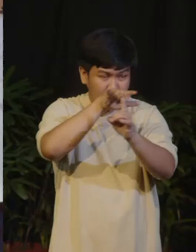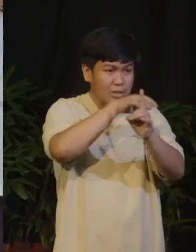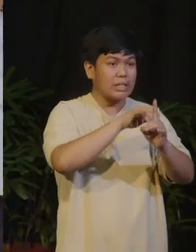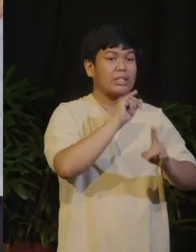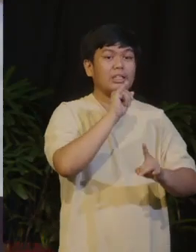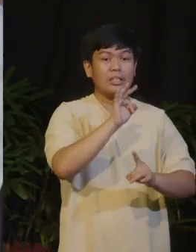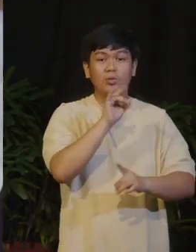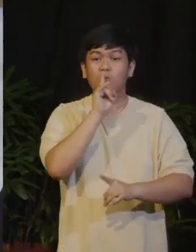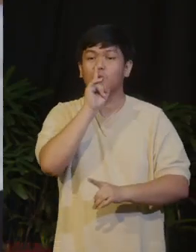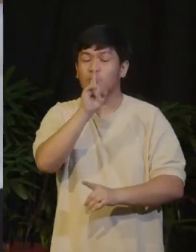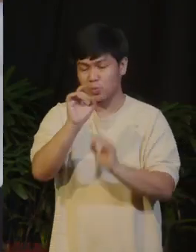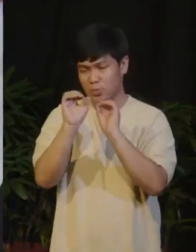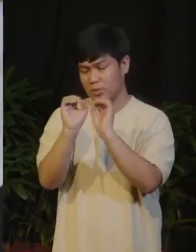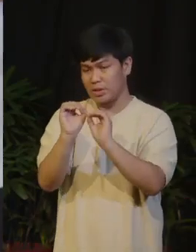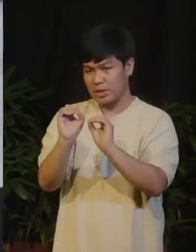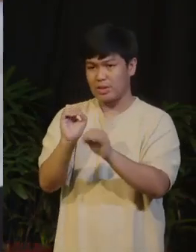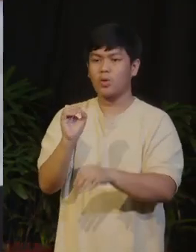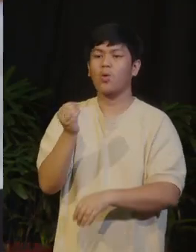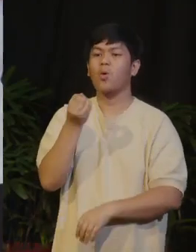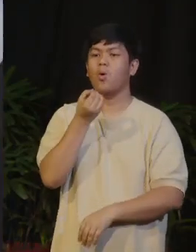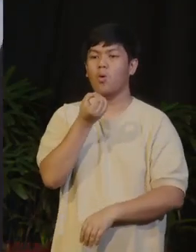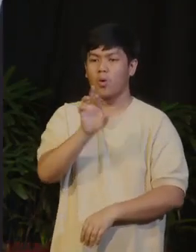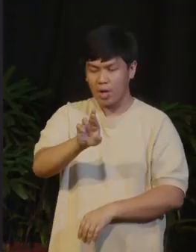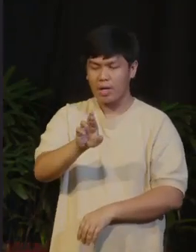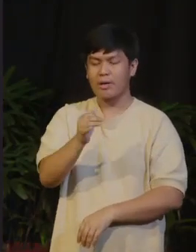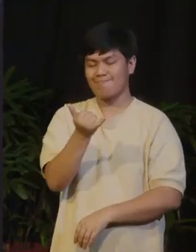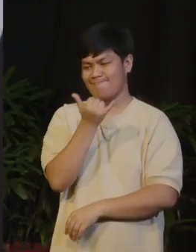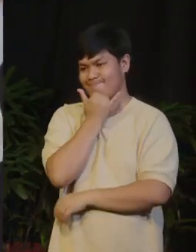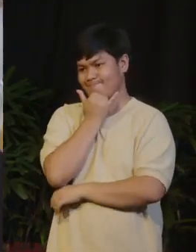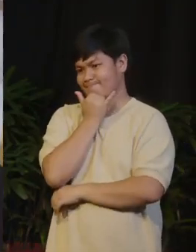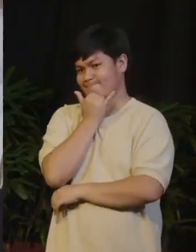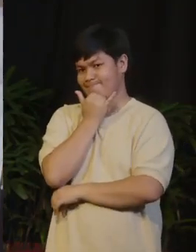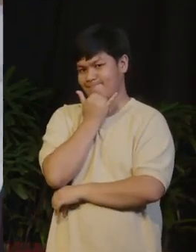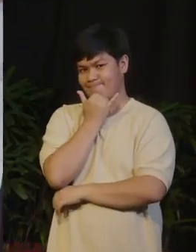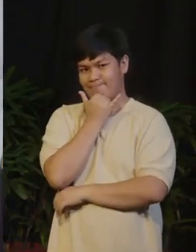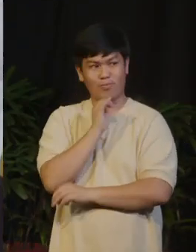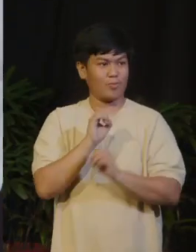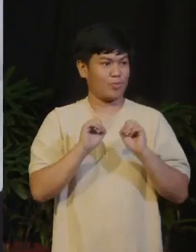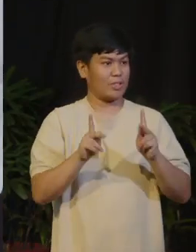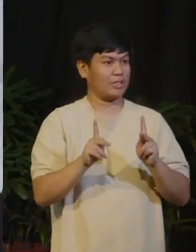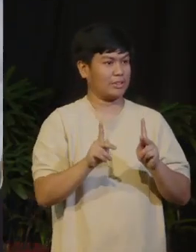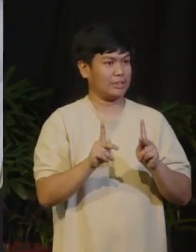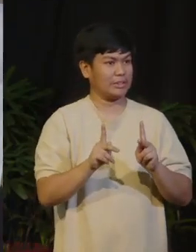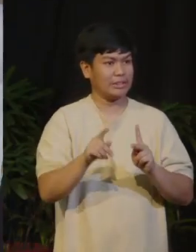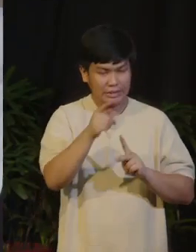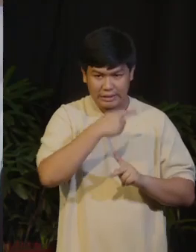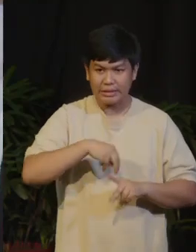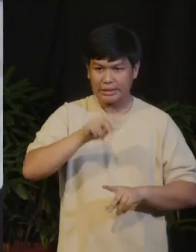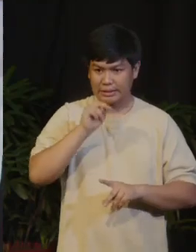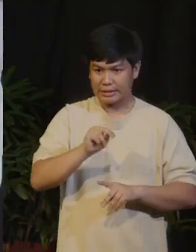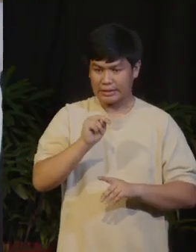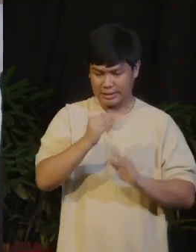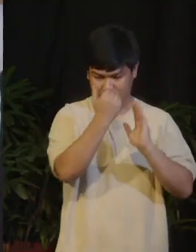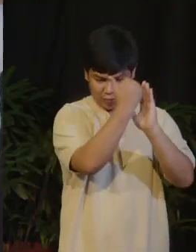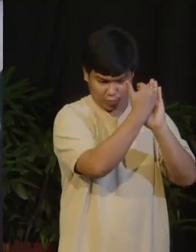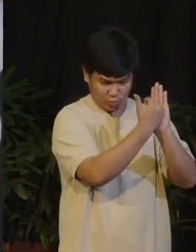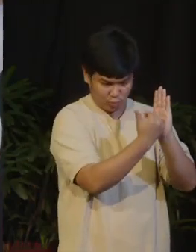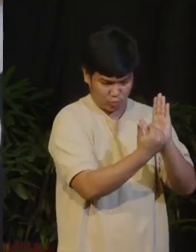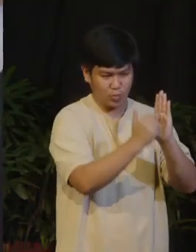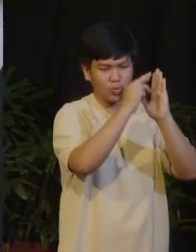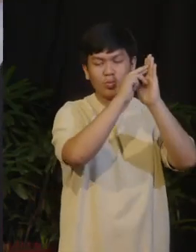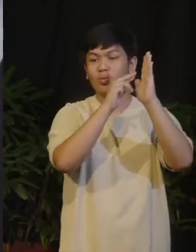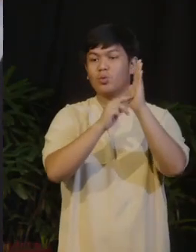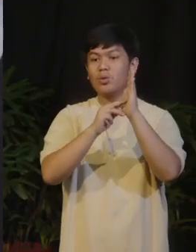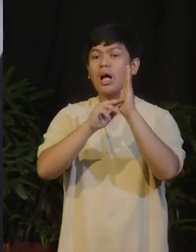sa ating kalagitnaan. So kailangan natin mag-judge. So kailangan natin ng mga lituntunin